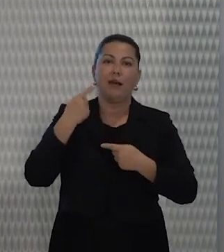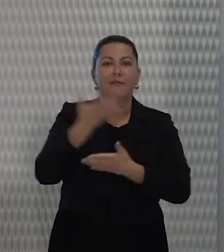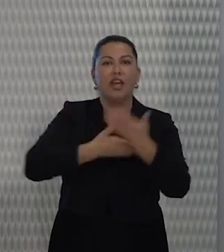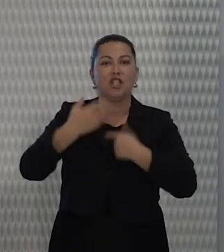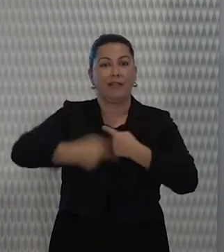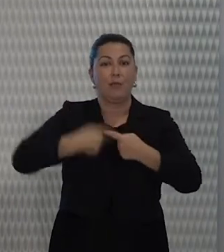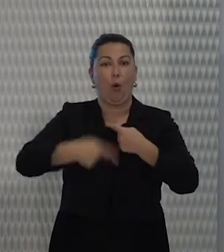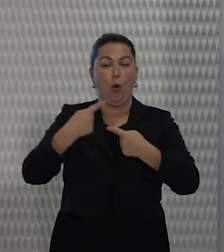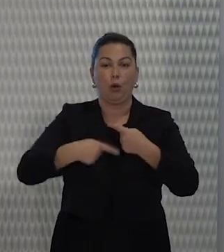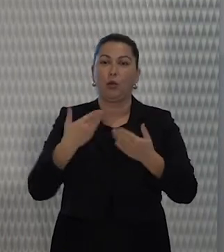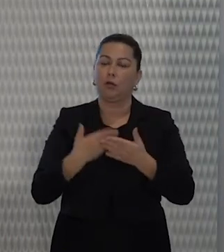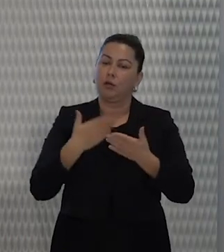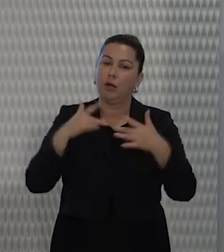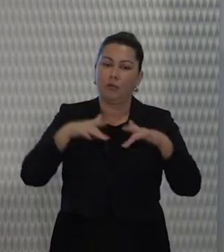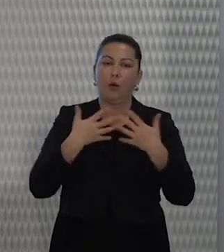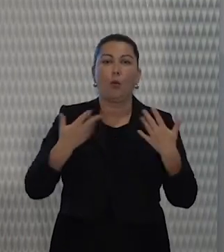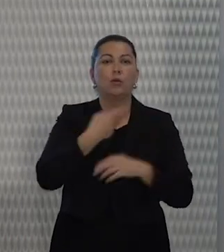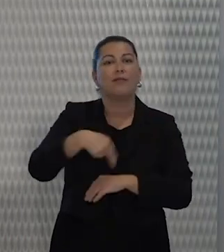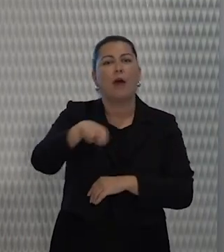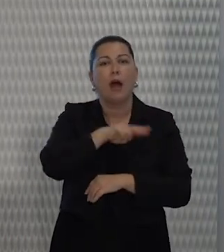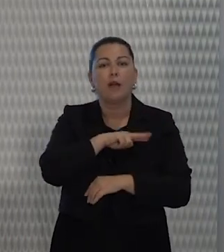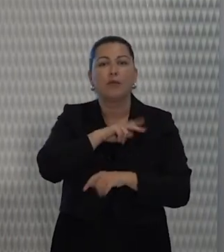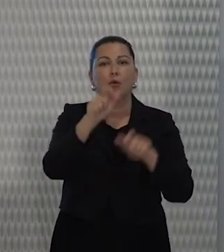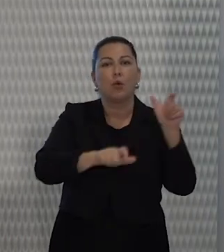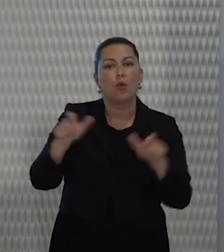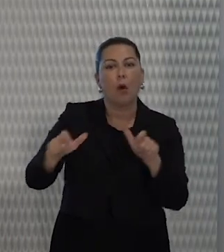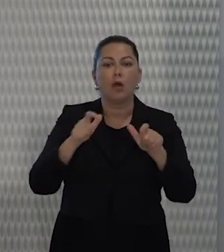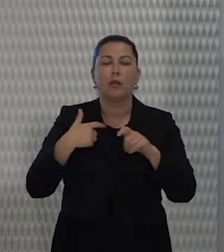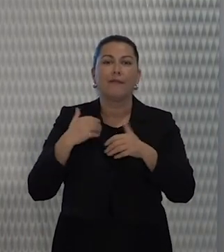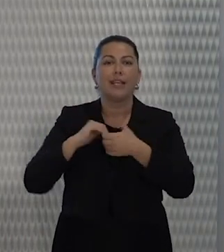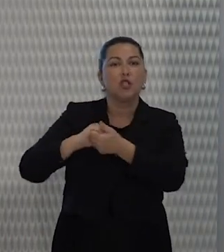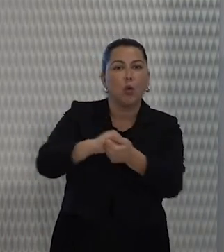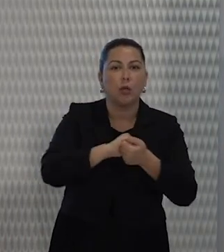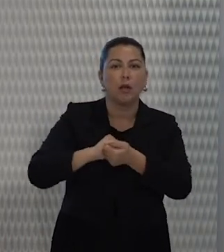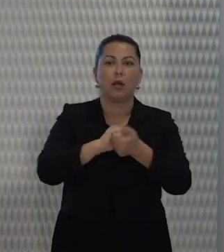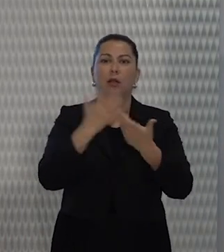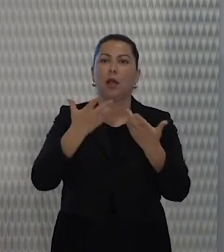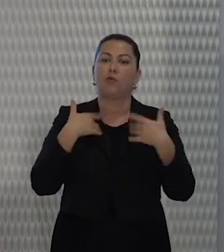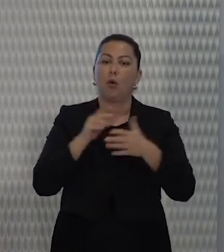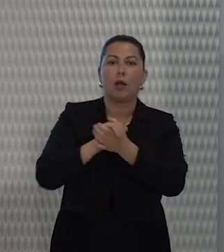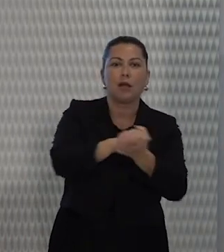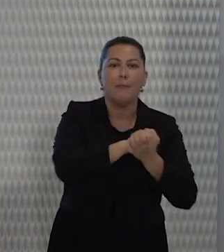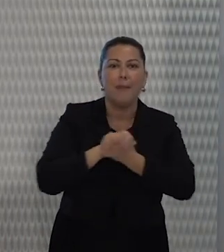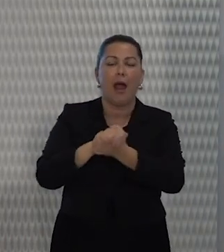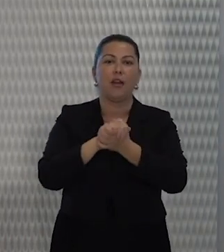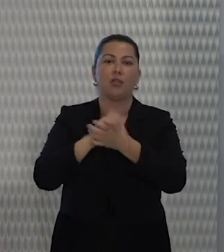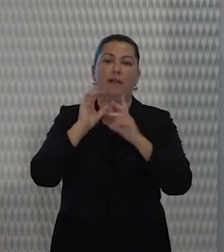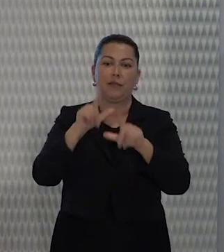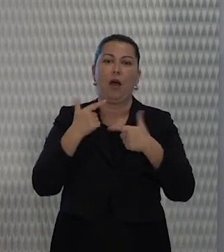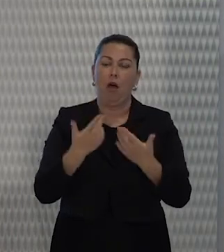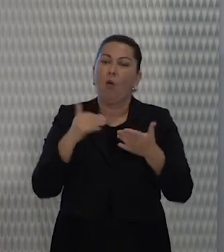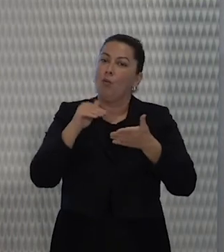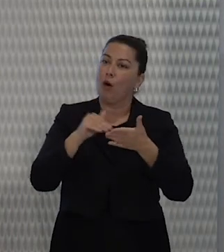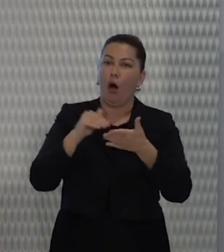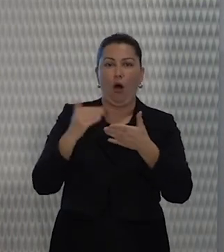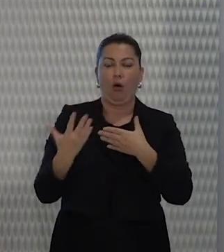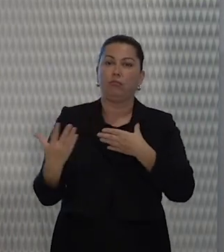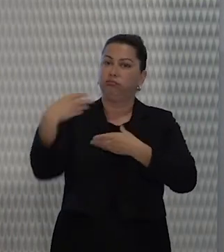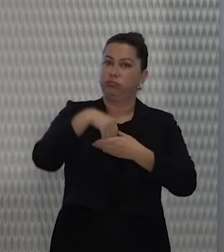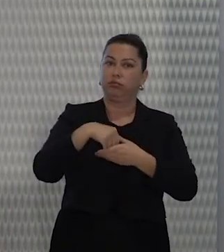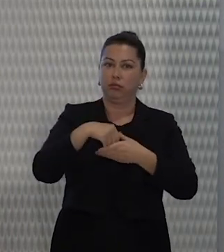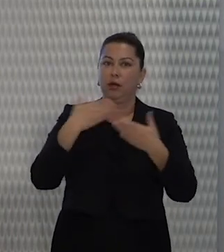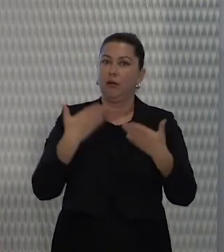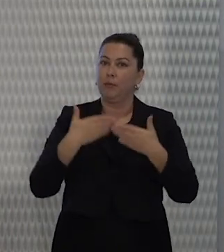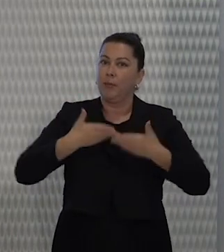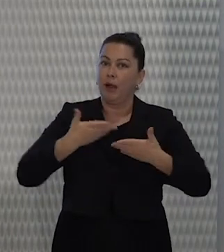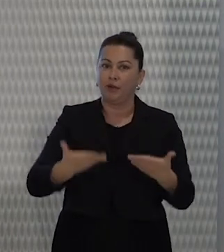aus welchen Gründen auch immer auf die Solidarität, auf die Allgemeinheit, auf die Gemeinschaft angewiesen sind. Und das